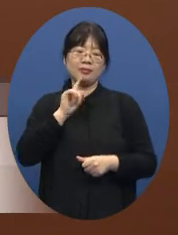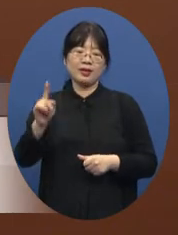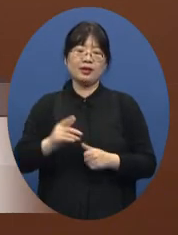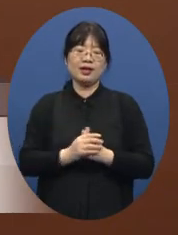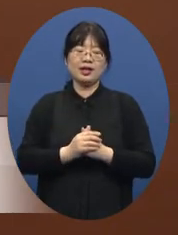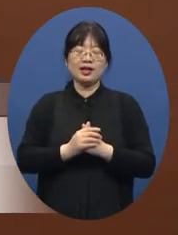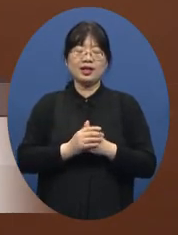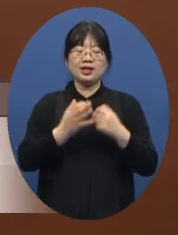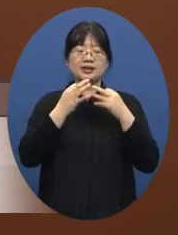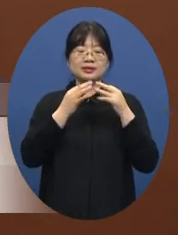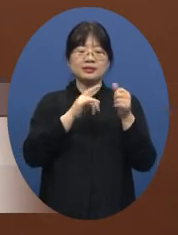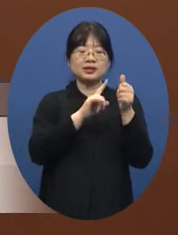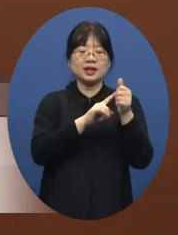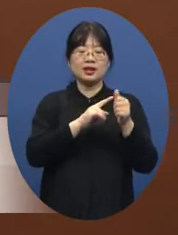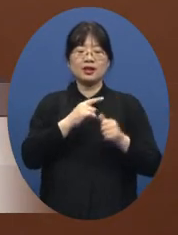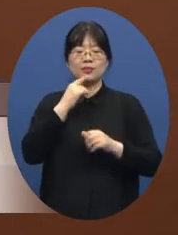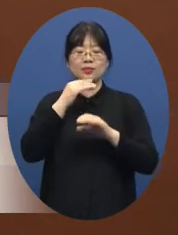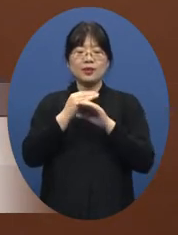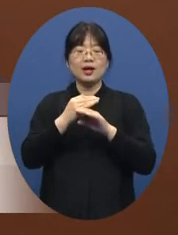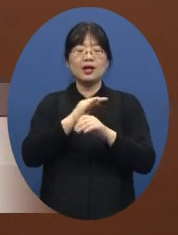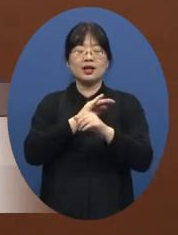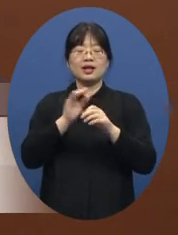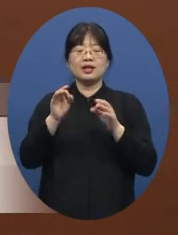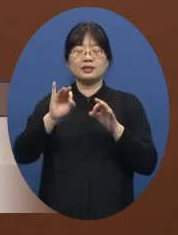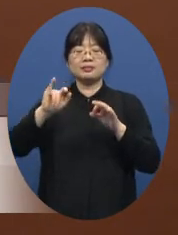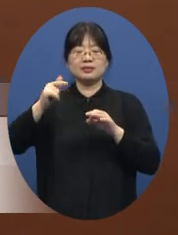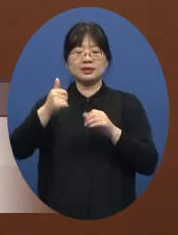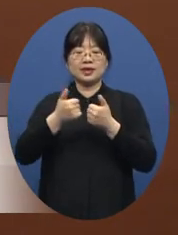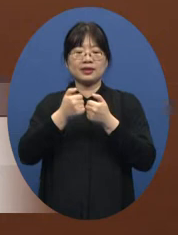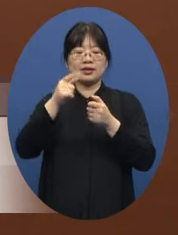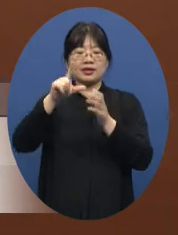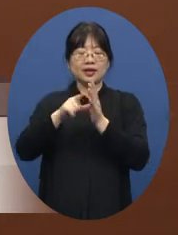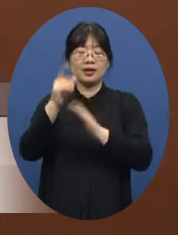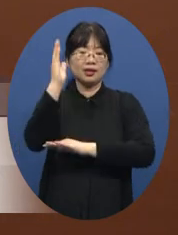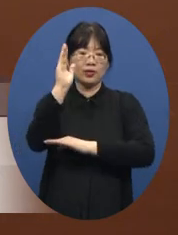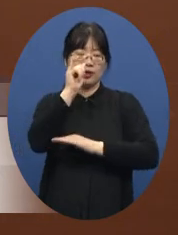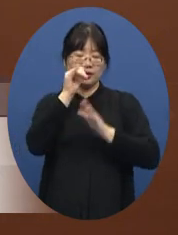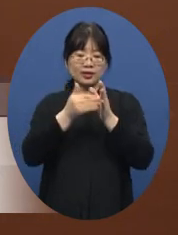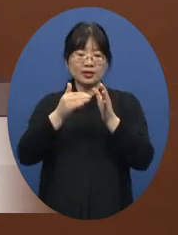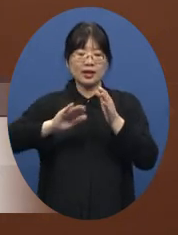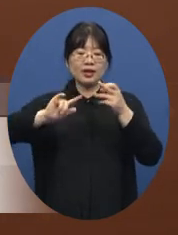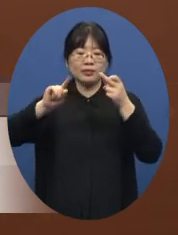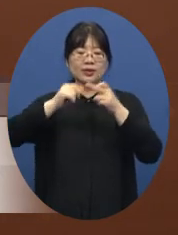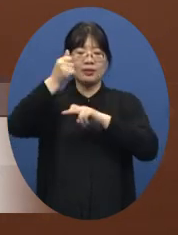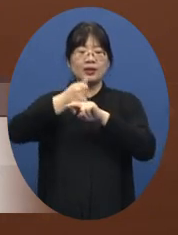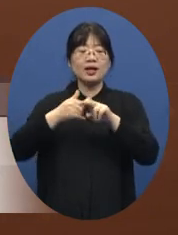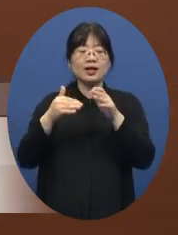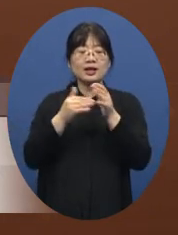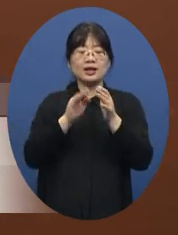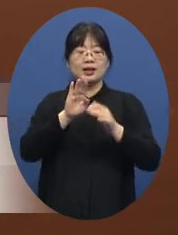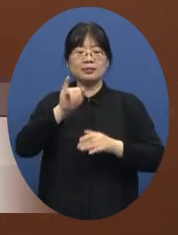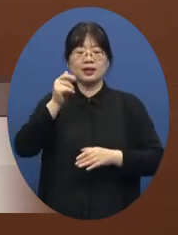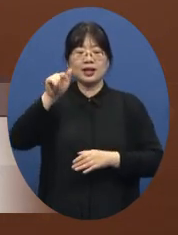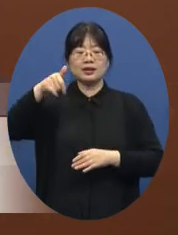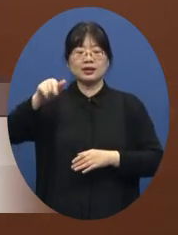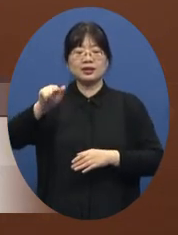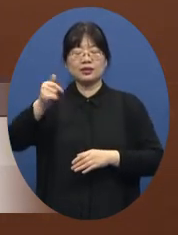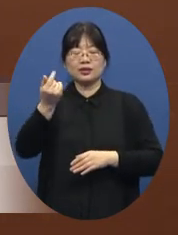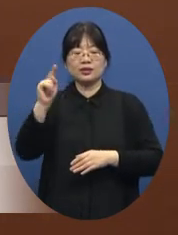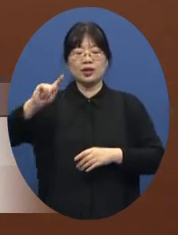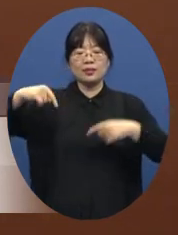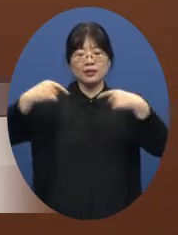위원장이 북한 최고인민회의에 의해서 시정연설했는데 거기서 올 연말까지는 자기가 비핵화 협상에 나가겠다라고